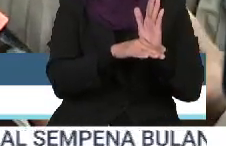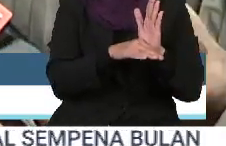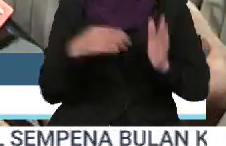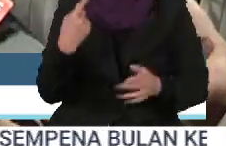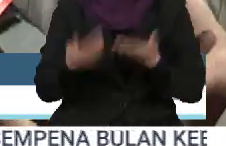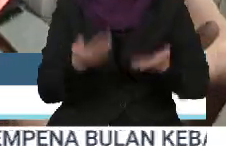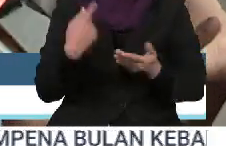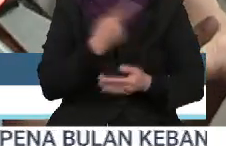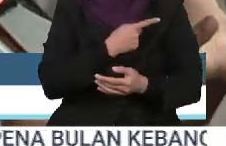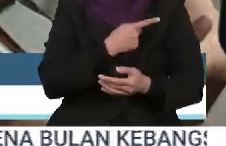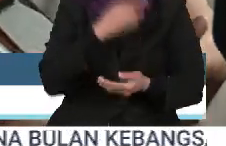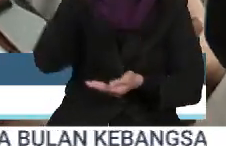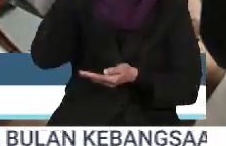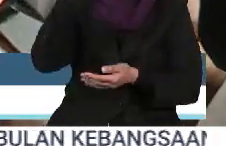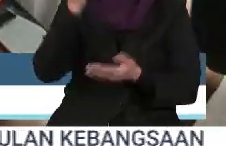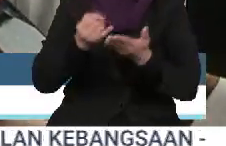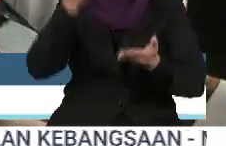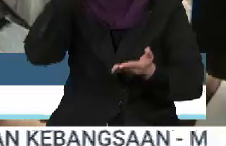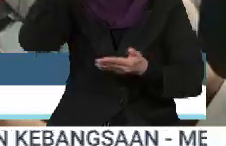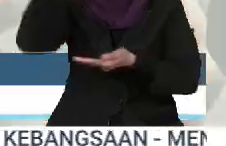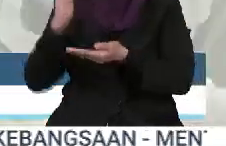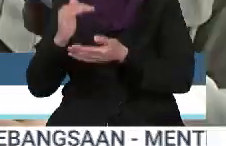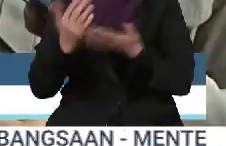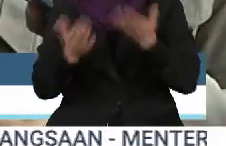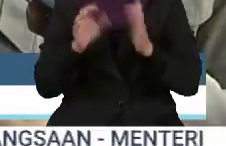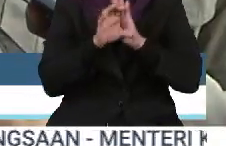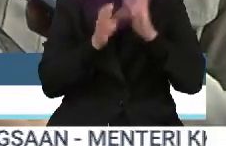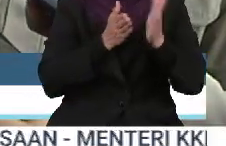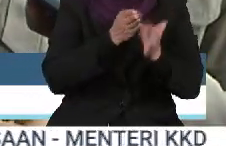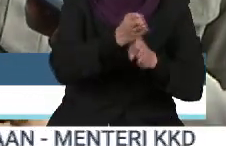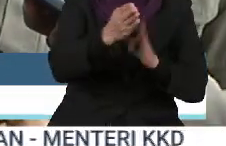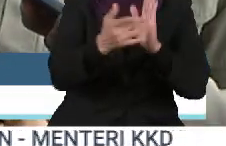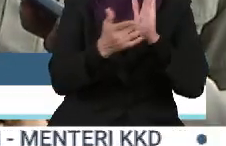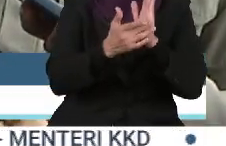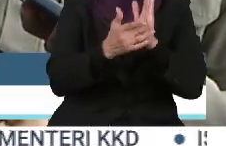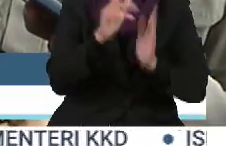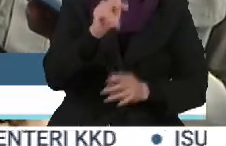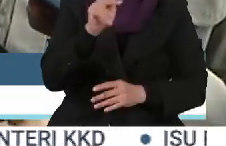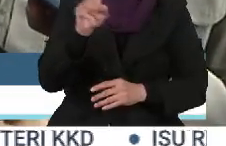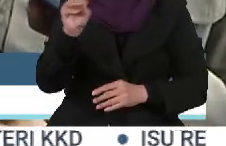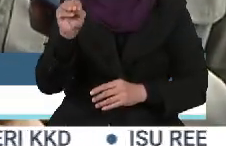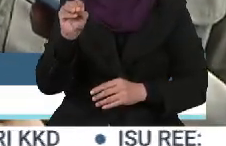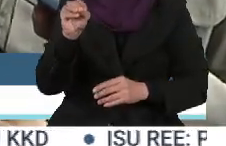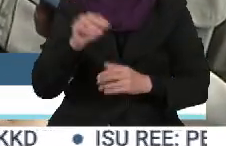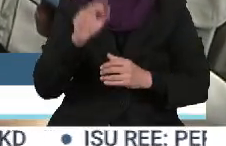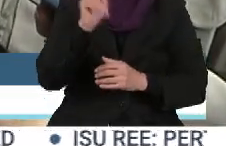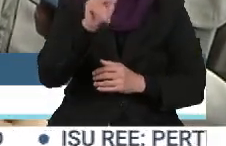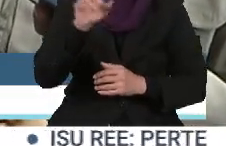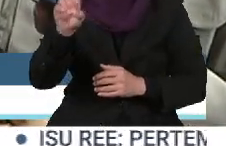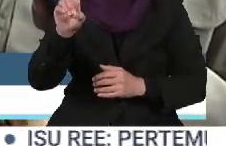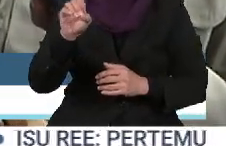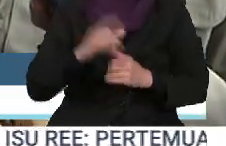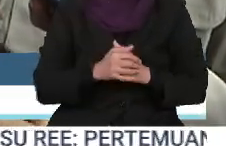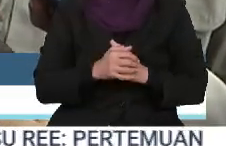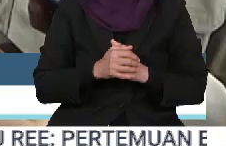kita kenali, terutama dalam bidang teknologi sebagai contoh. Bagi Kementerian Komunikasi dan Digital, sektor ekonomi digital akan